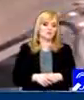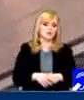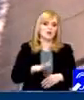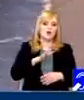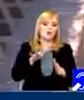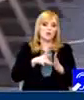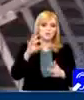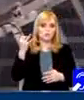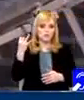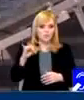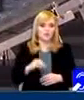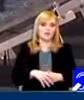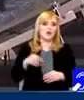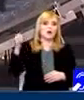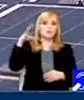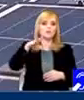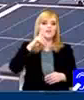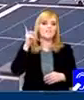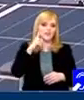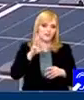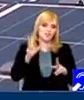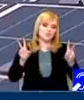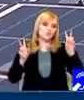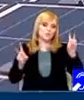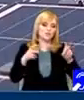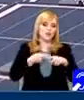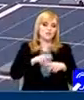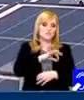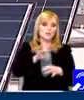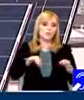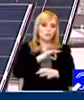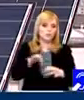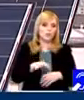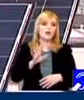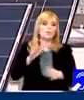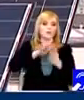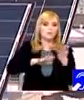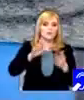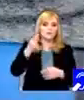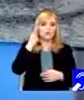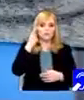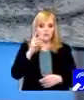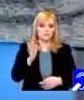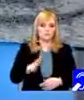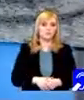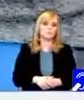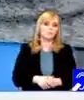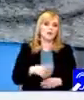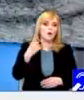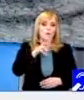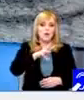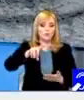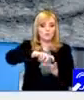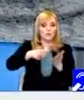orașul Orhei și proiectul Lumina Verde pentru Moldova, având principalii beneficiari orașele Ochnița și Cantemir. 1 milion de